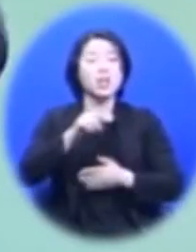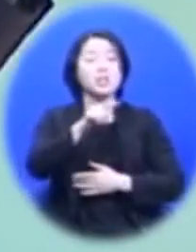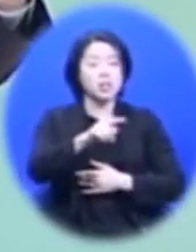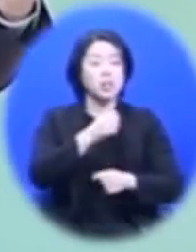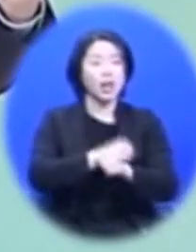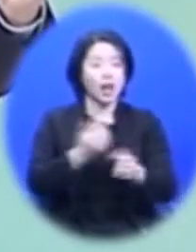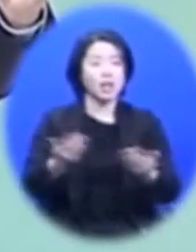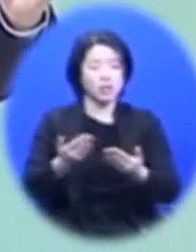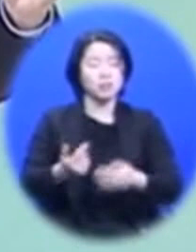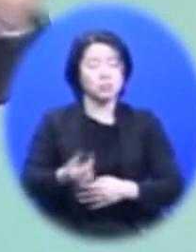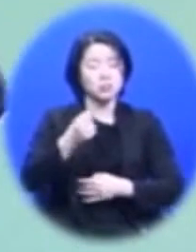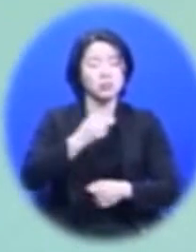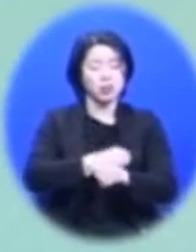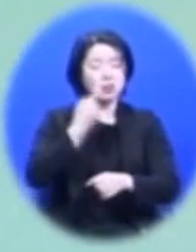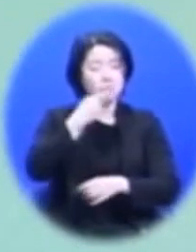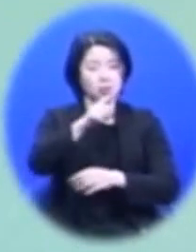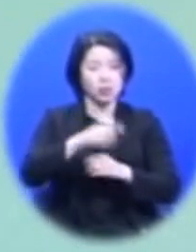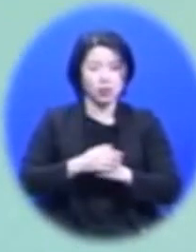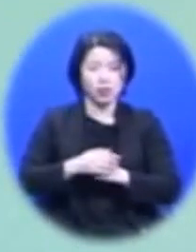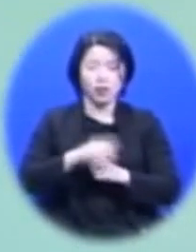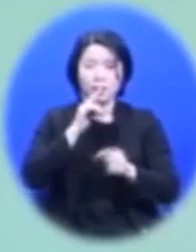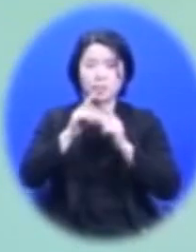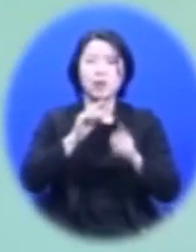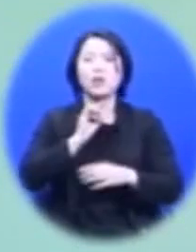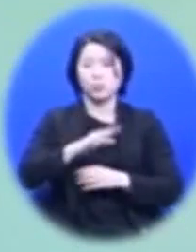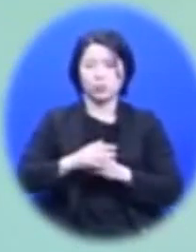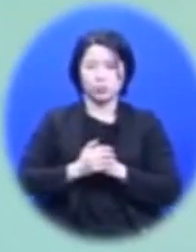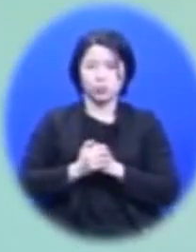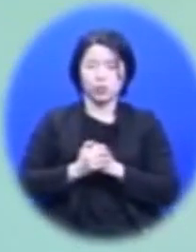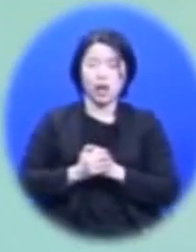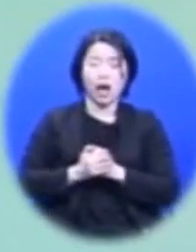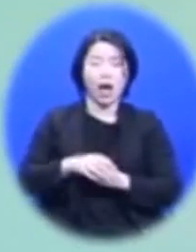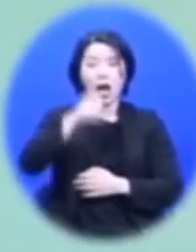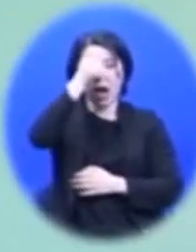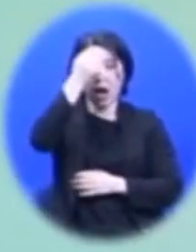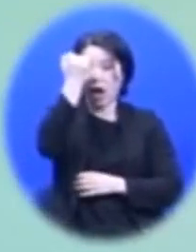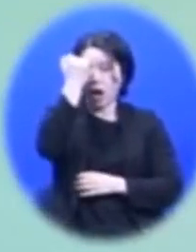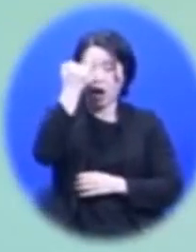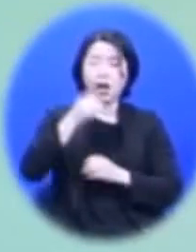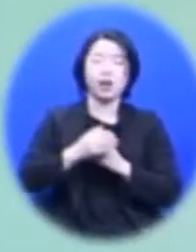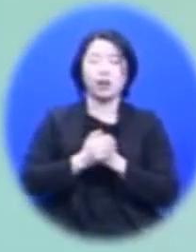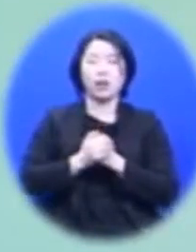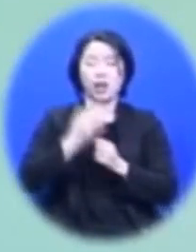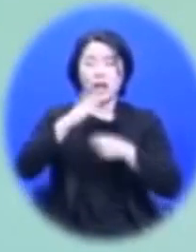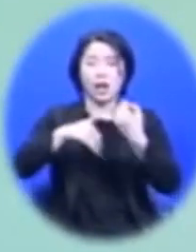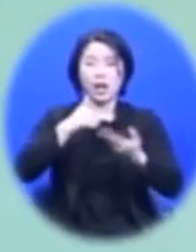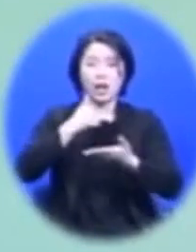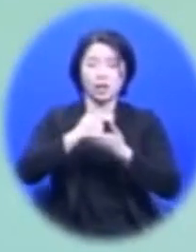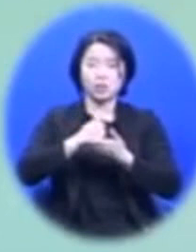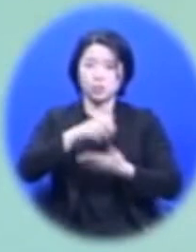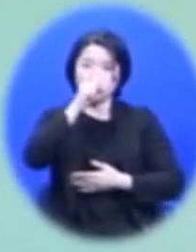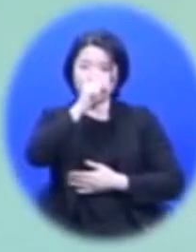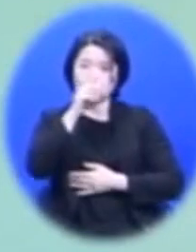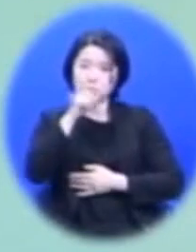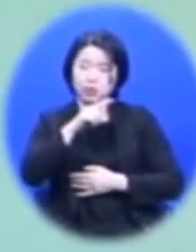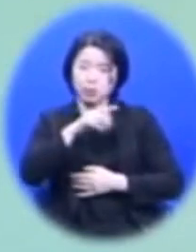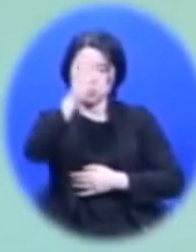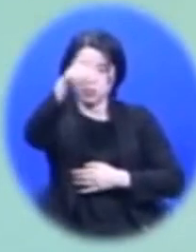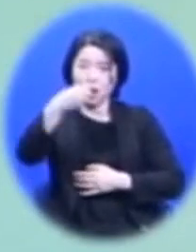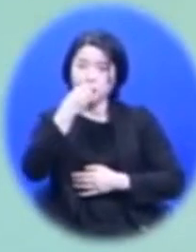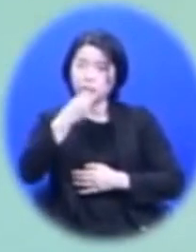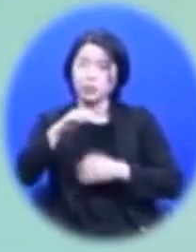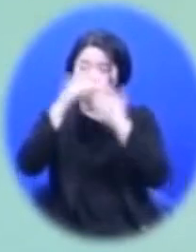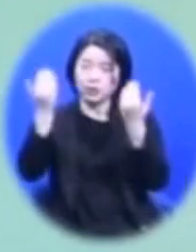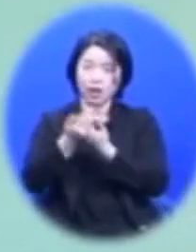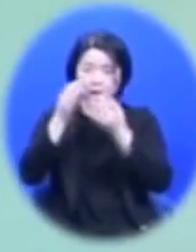일을 속히 하라. 그렇게밖에 할 수가 없었어요. 아담과 하와 하나님이 선악과 따먹는 걸 다 보고 계셨습니다.